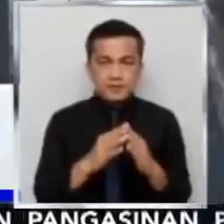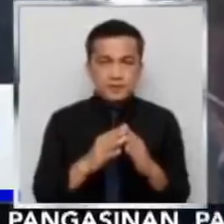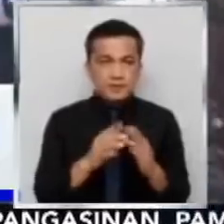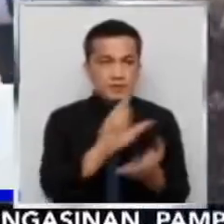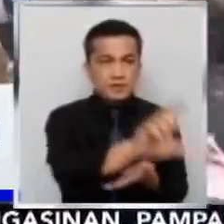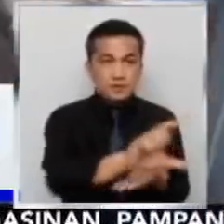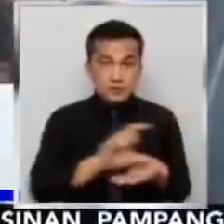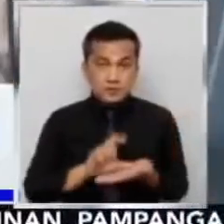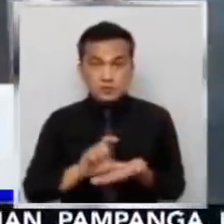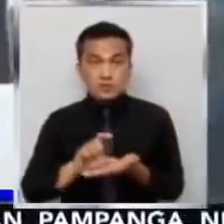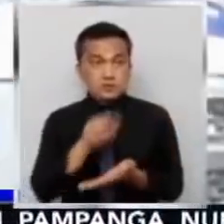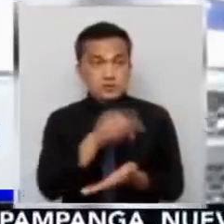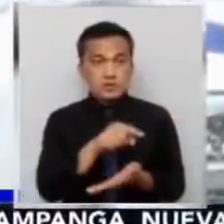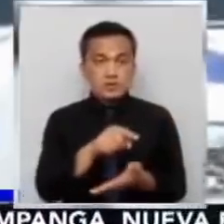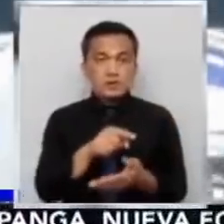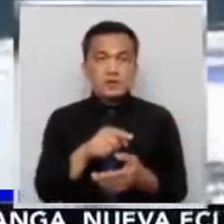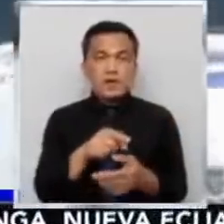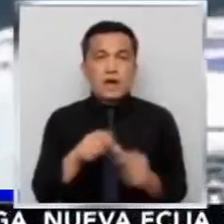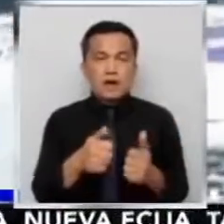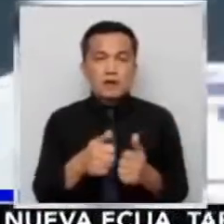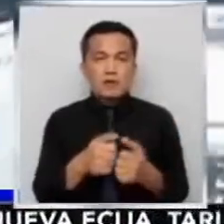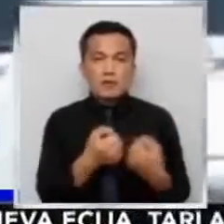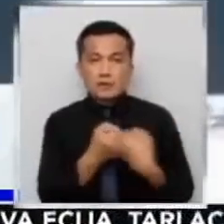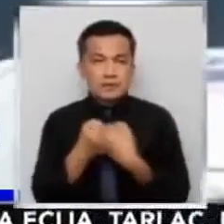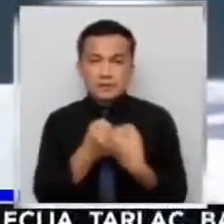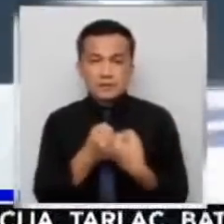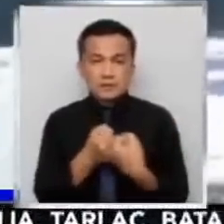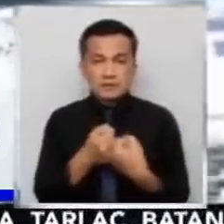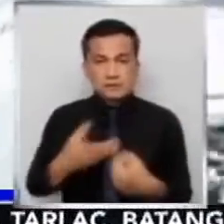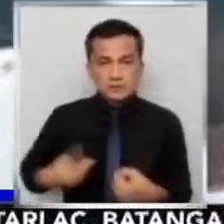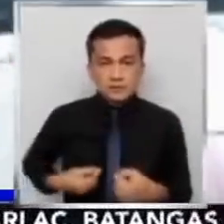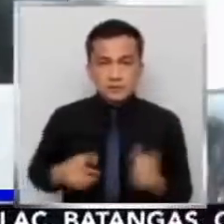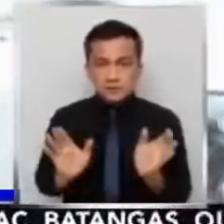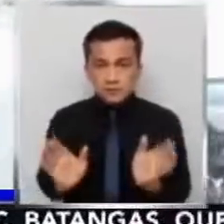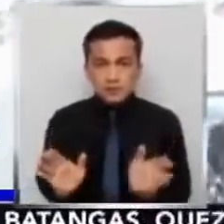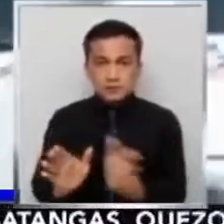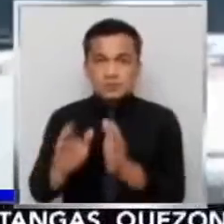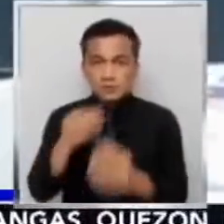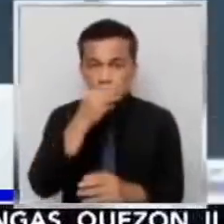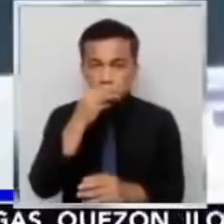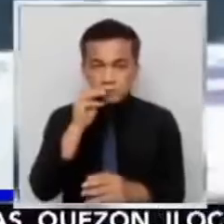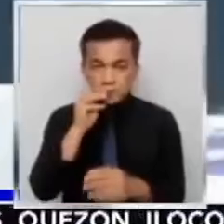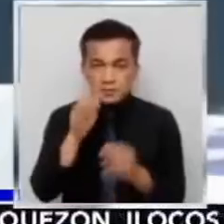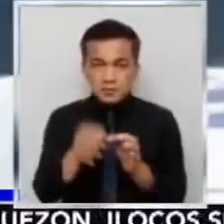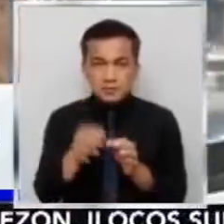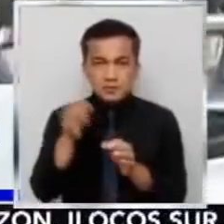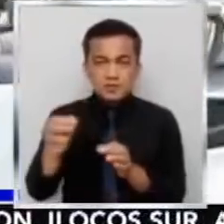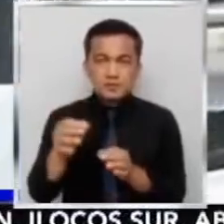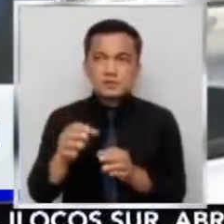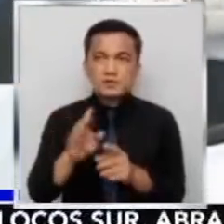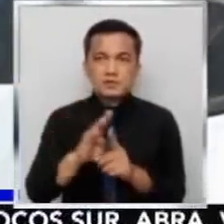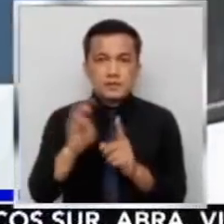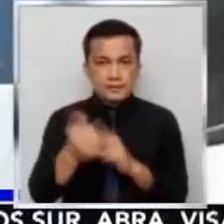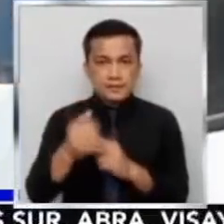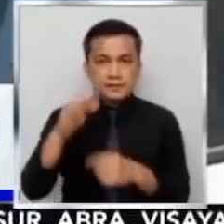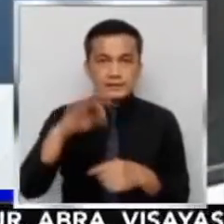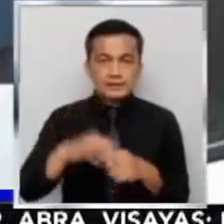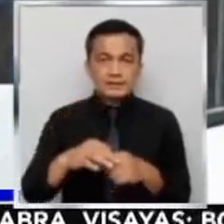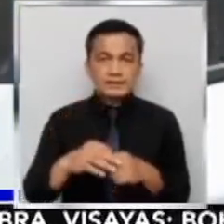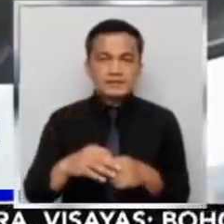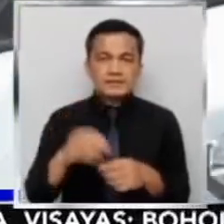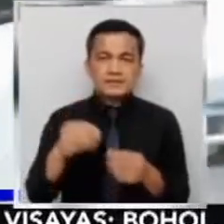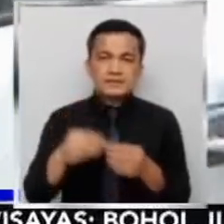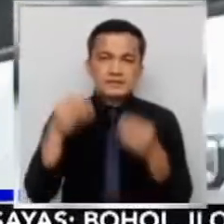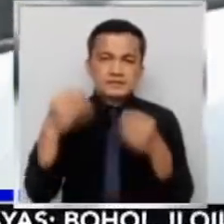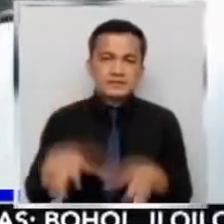pamamagitan ng paglaban sa korupsyon. Itutulak din ni Pacquiao ang postponement ng barangay election. Sayang raw kasi ang nasa 8